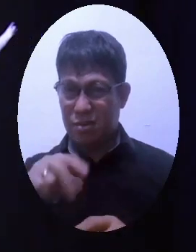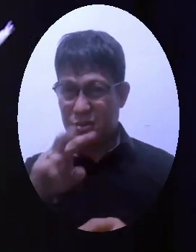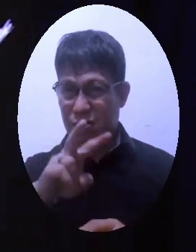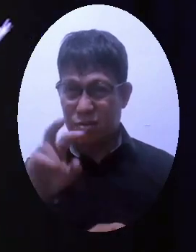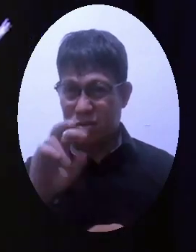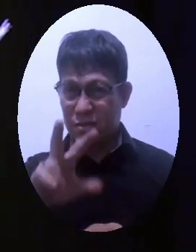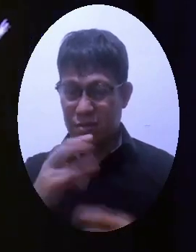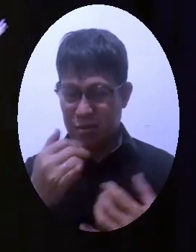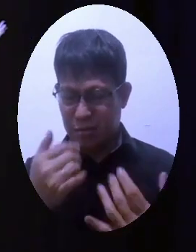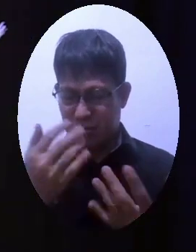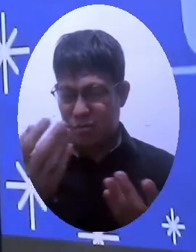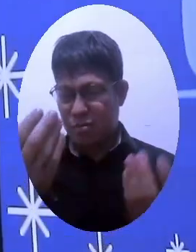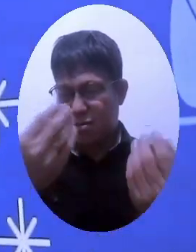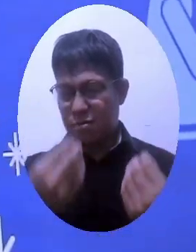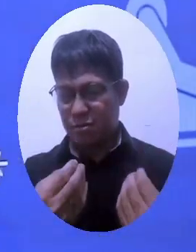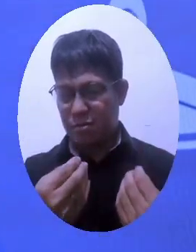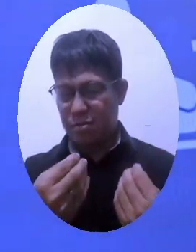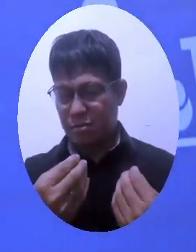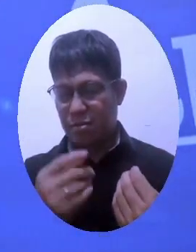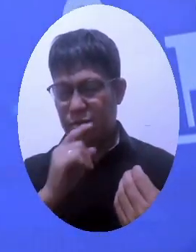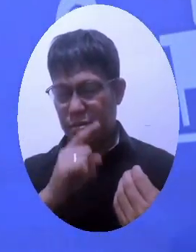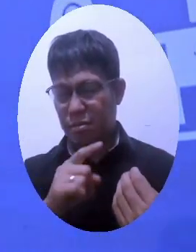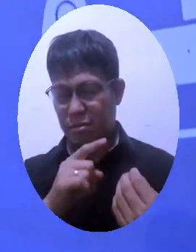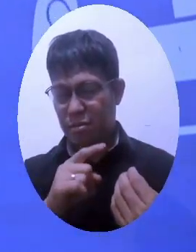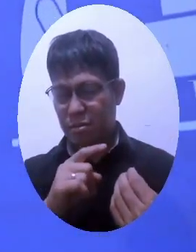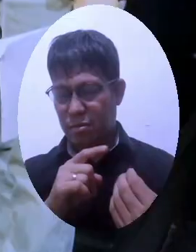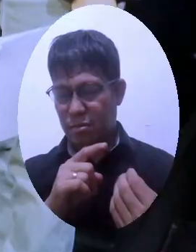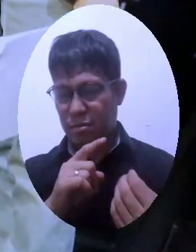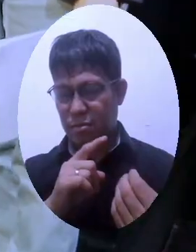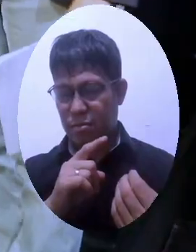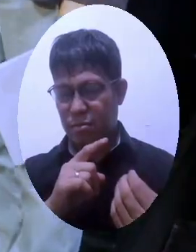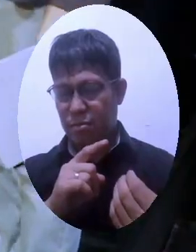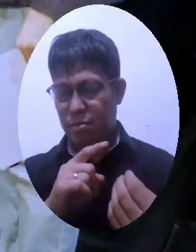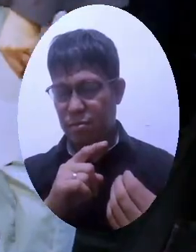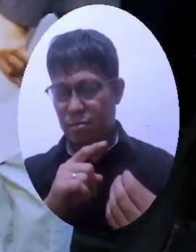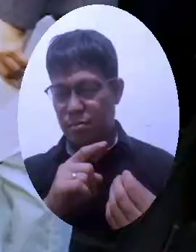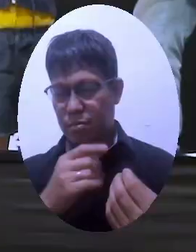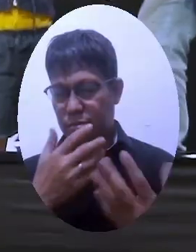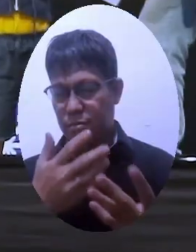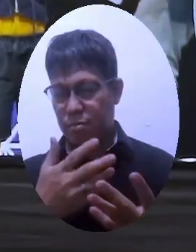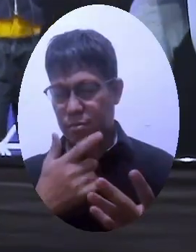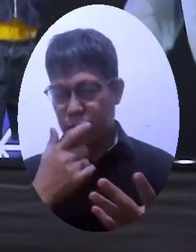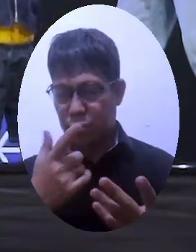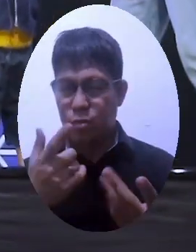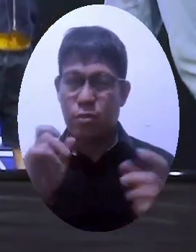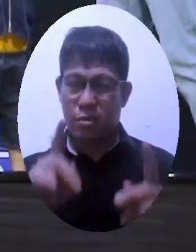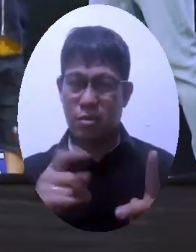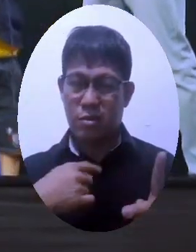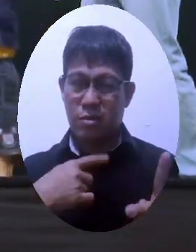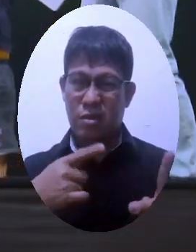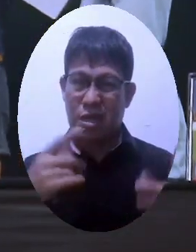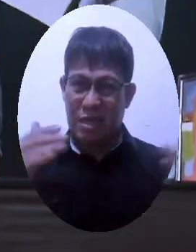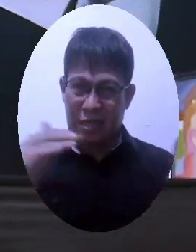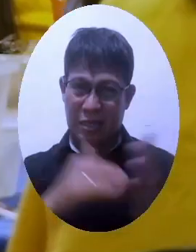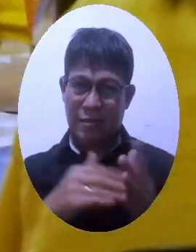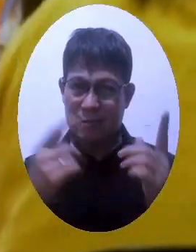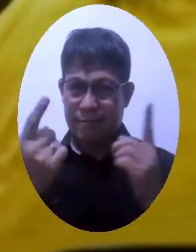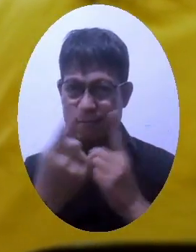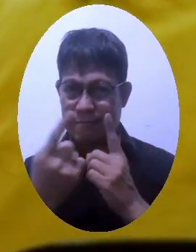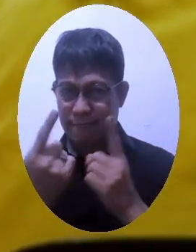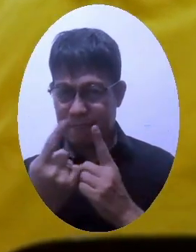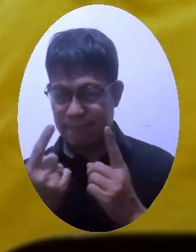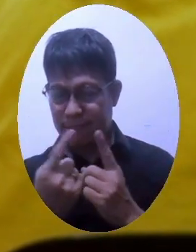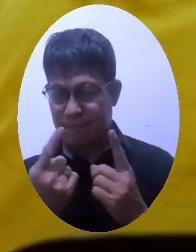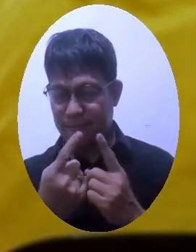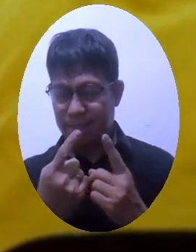ng 2023 ay nagbibigay sa atin ng pinaka-aantay natin at nating pagkakataon upang